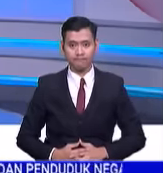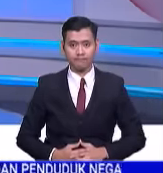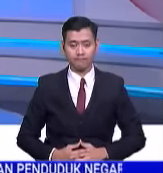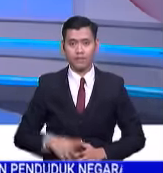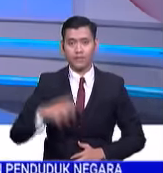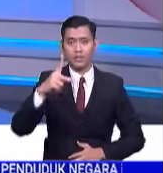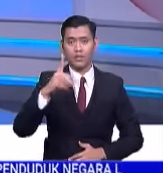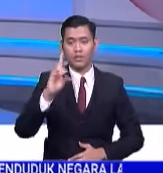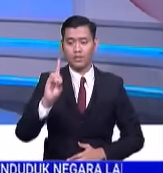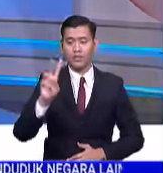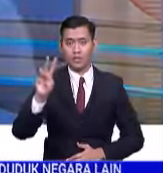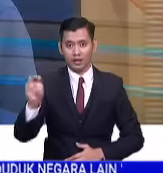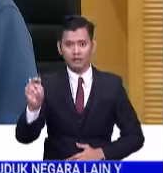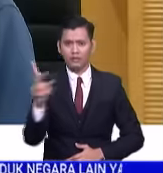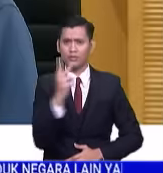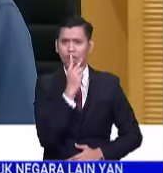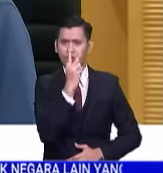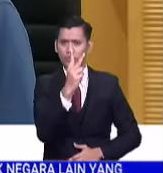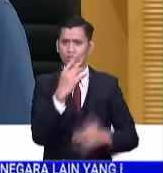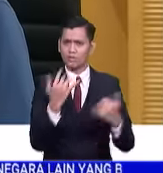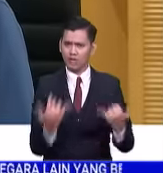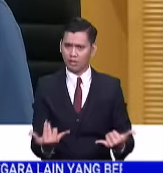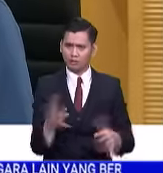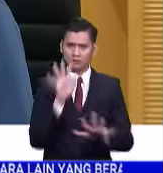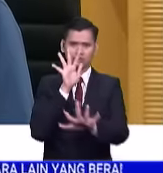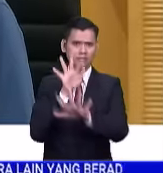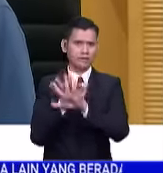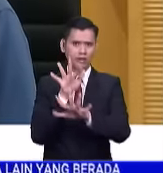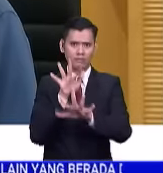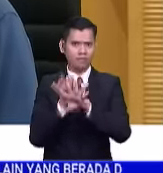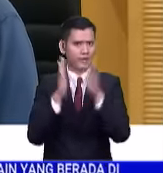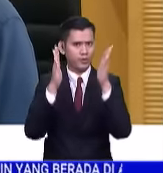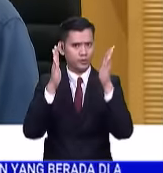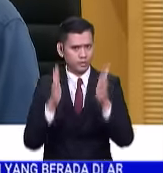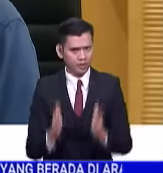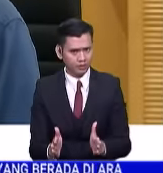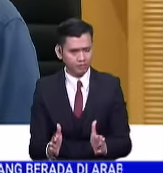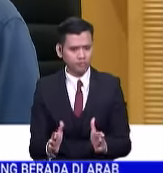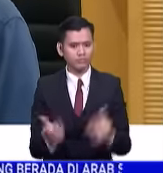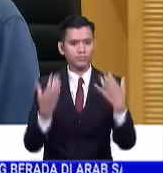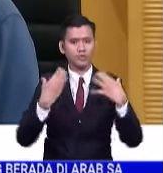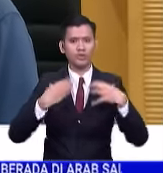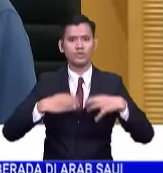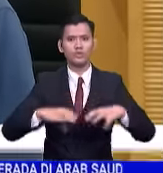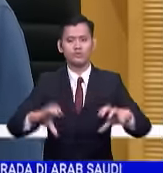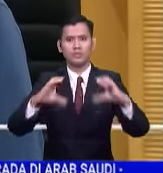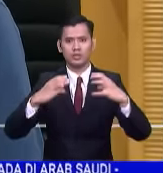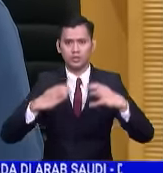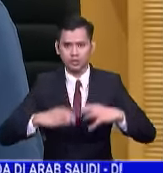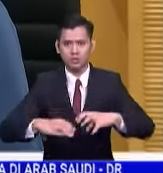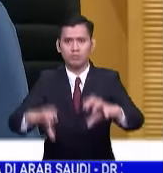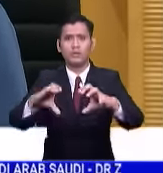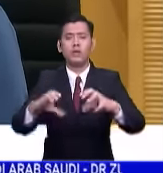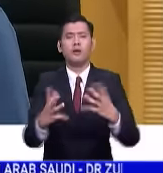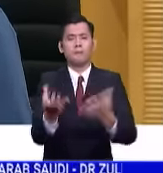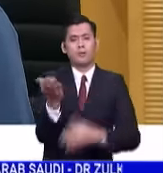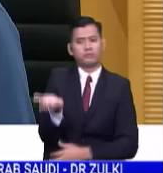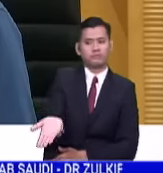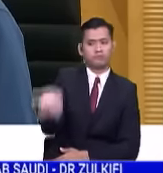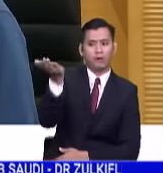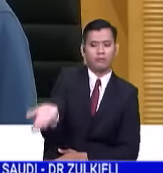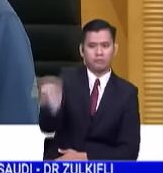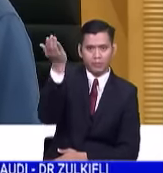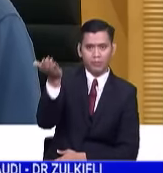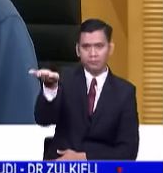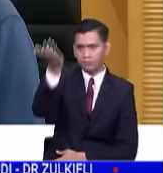Kemudian mendapati akhir-akhir ini terdapat kenaikan daripada